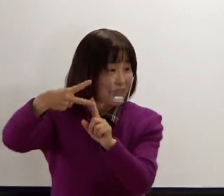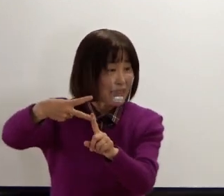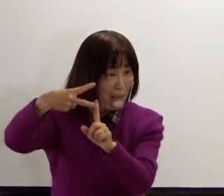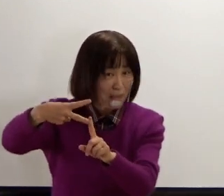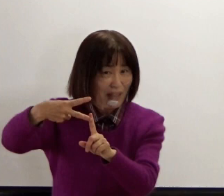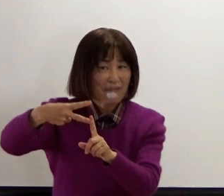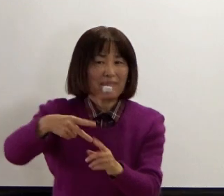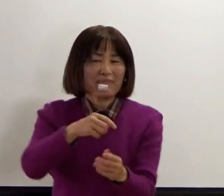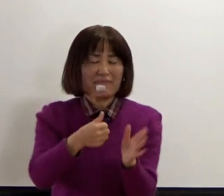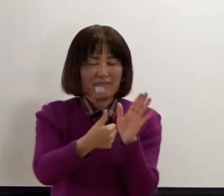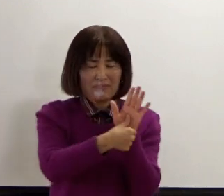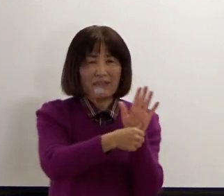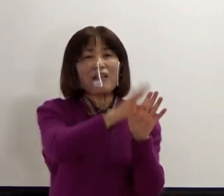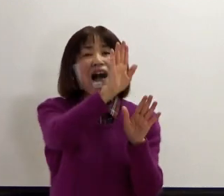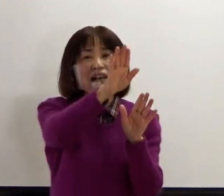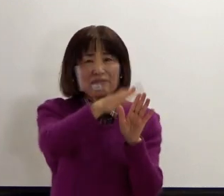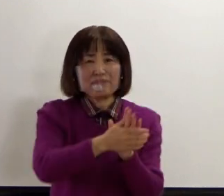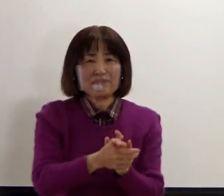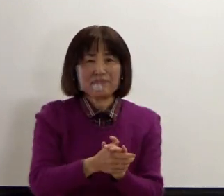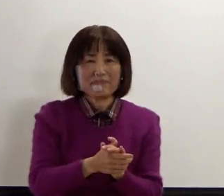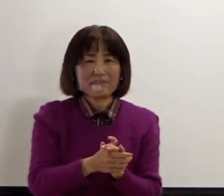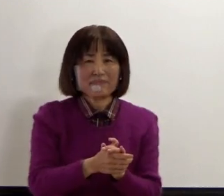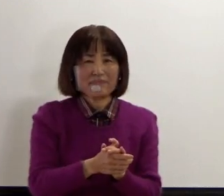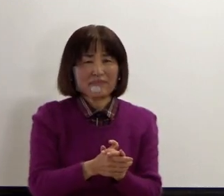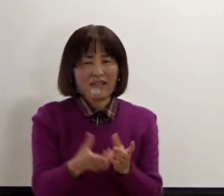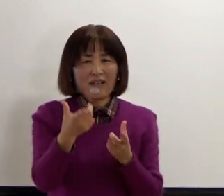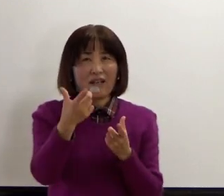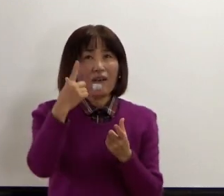から息子もザカリアということはあったようですけれども、